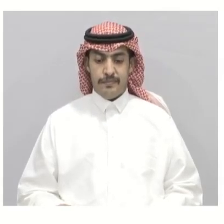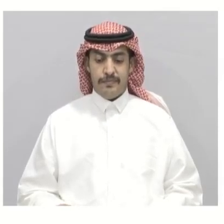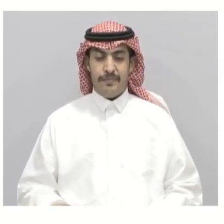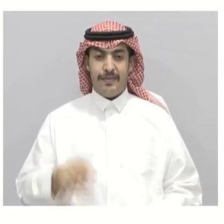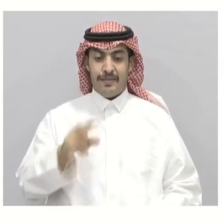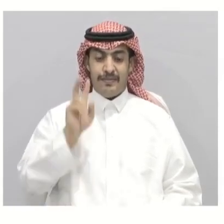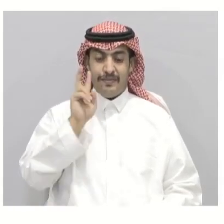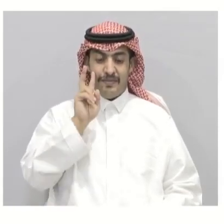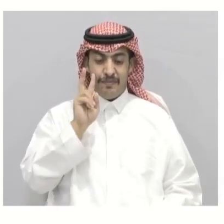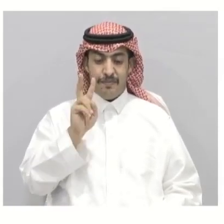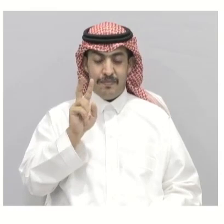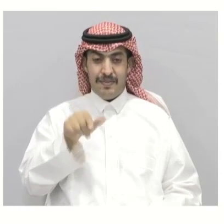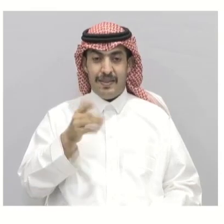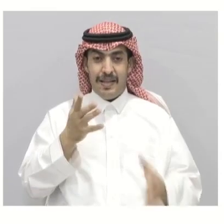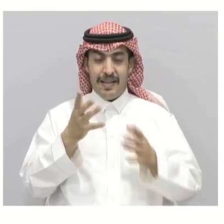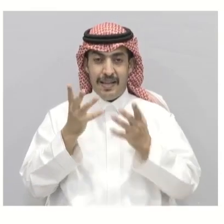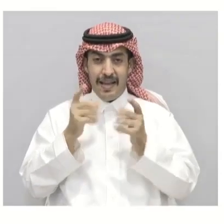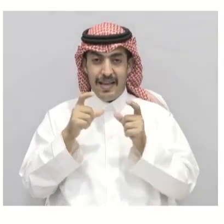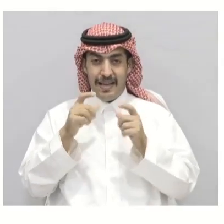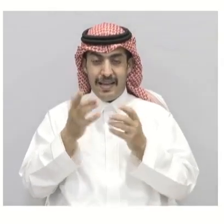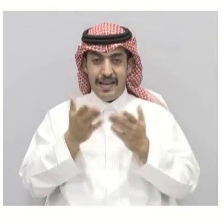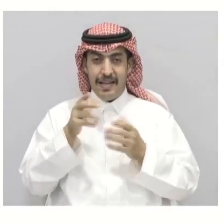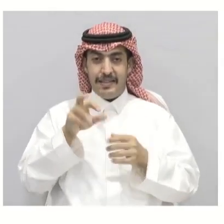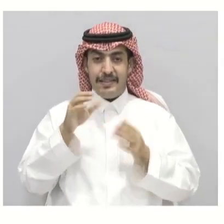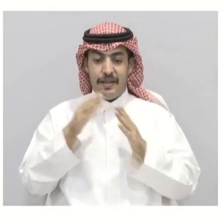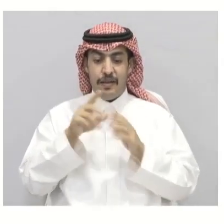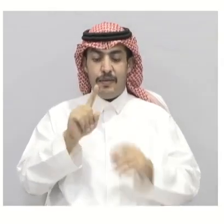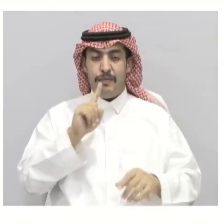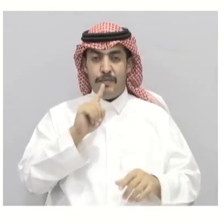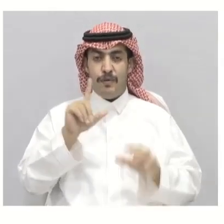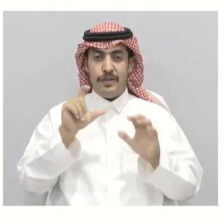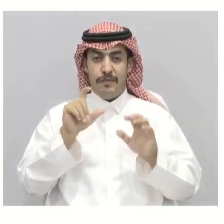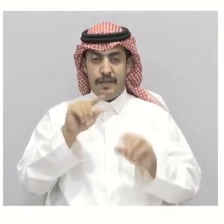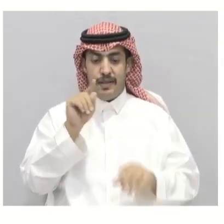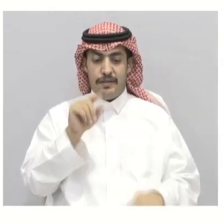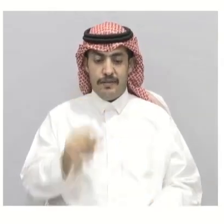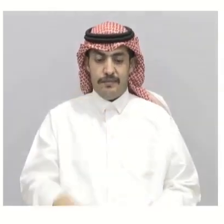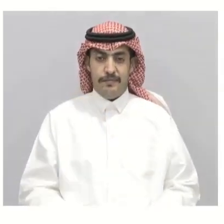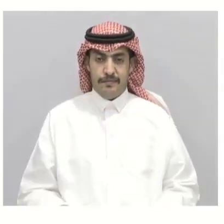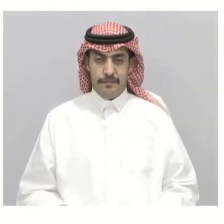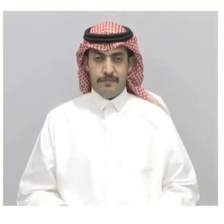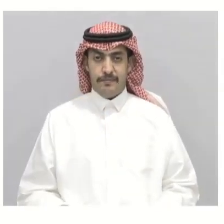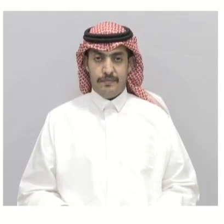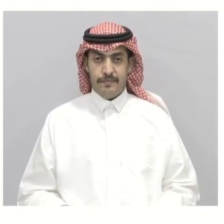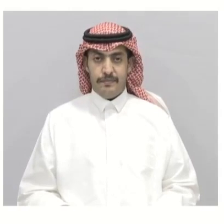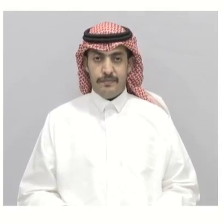كما نرى هنا بان قياس هذه الزاويه هي 170 درجه